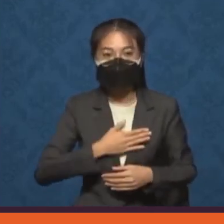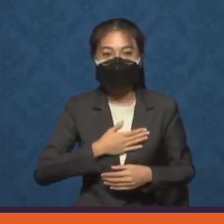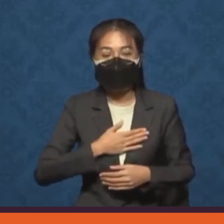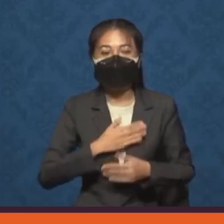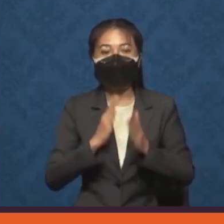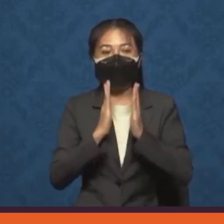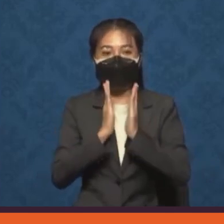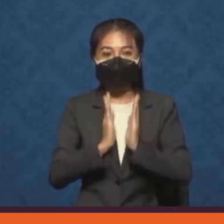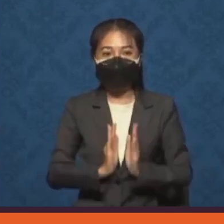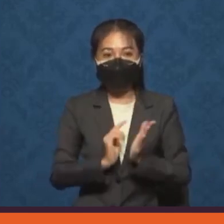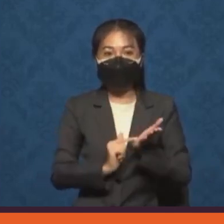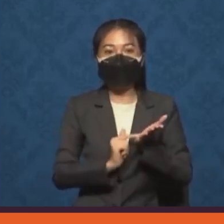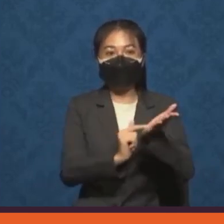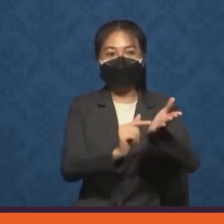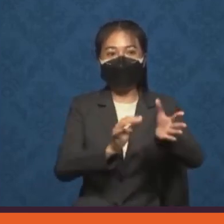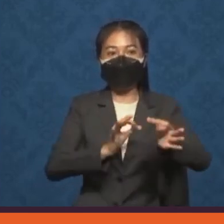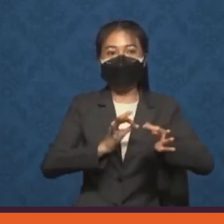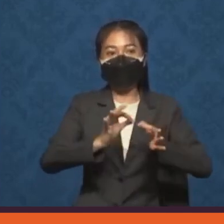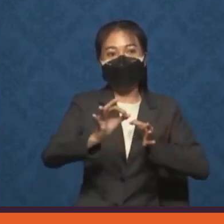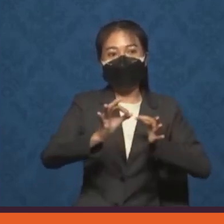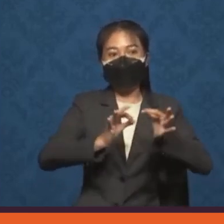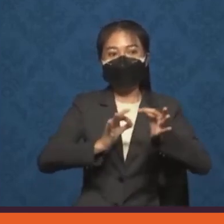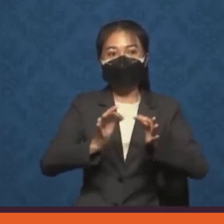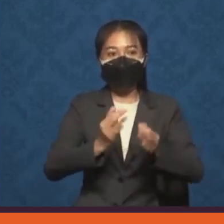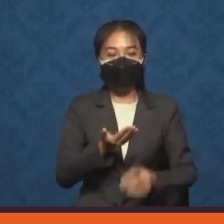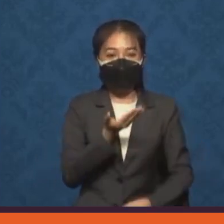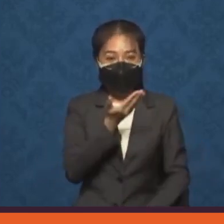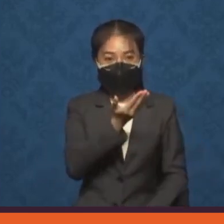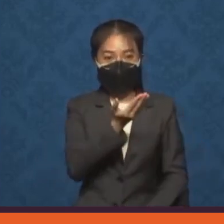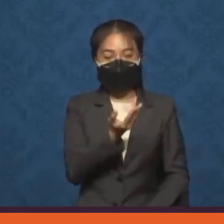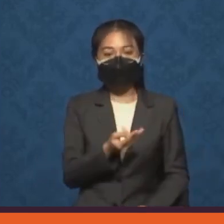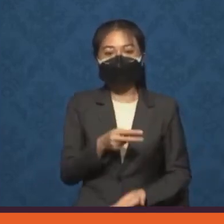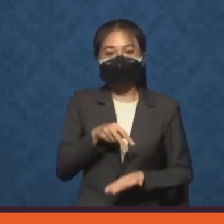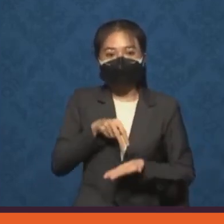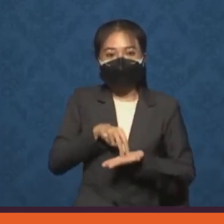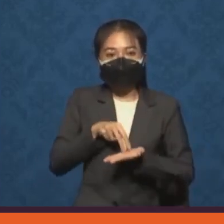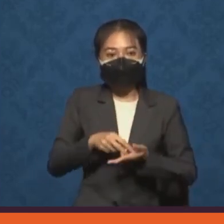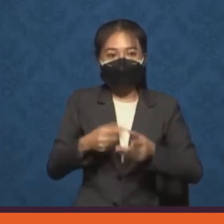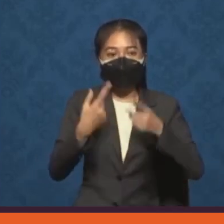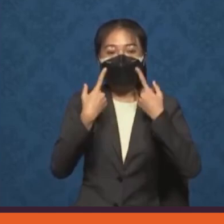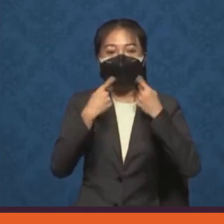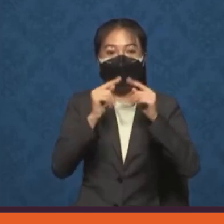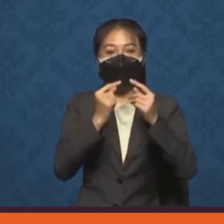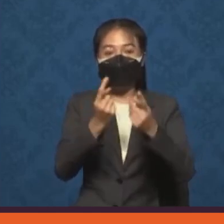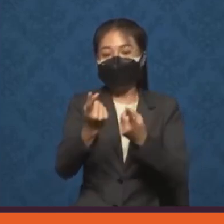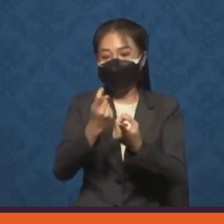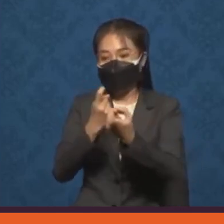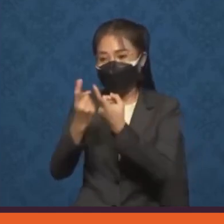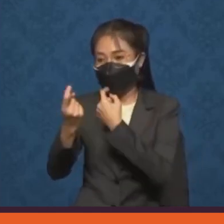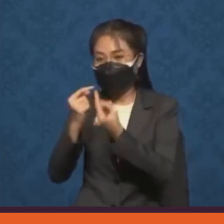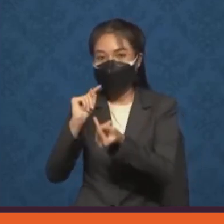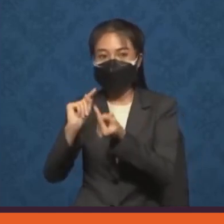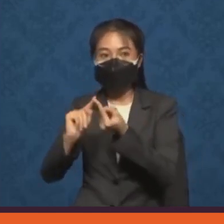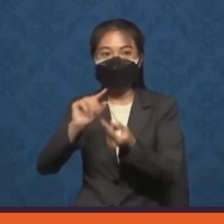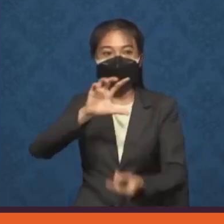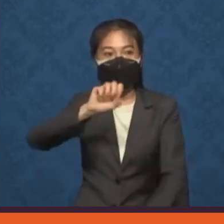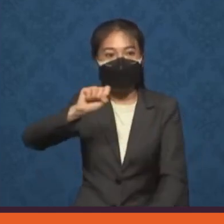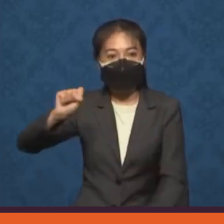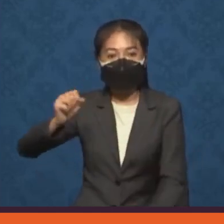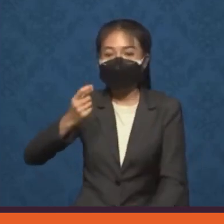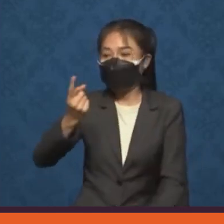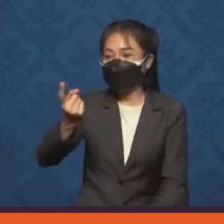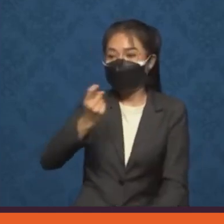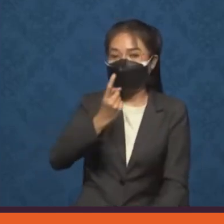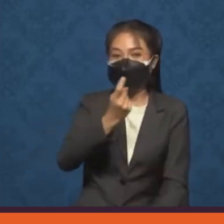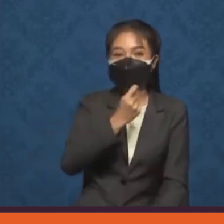ะผู้ชี้แจงครับขออนุญาตลุกขึ้นอภิปรายชี้แจงตอบคำถามในประเด็นคำถามของเพื่อนสมาชิกผู้ทรงเกียรติโดยเฉพาะอย่างยิ่งส